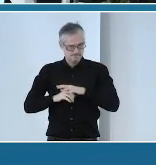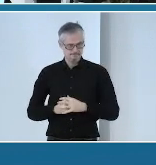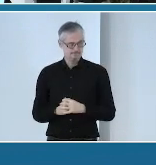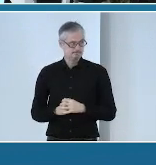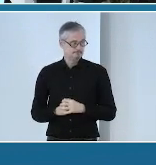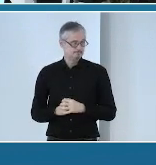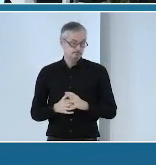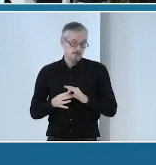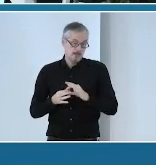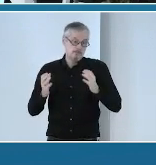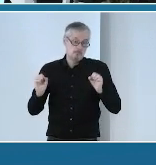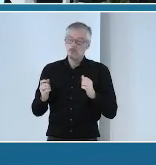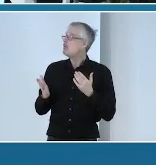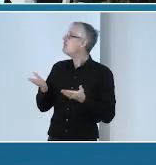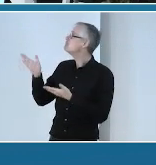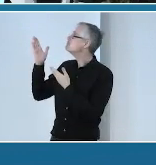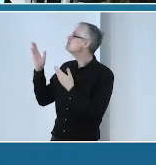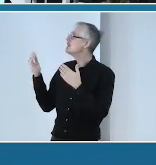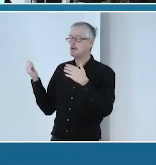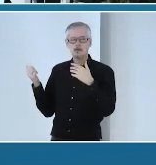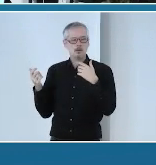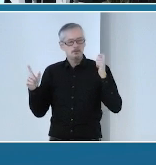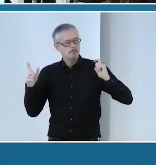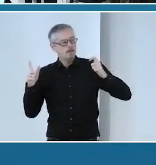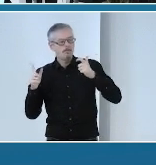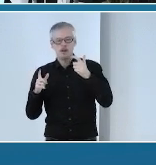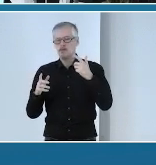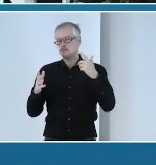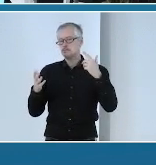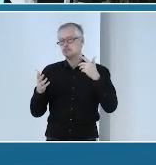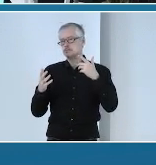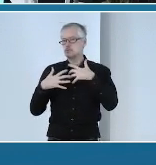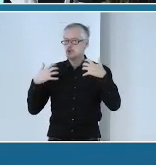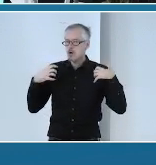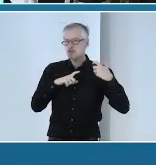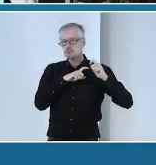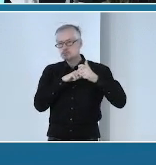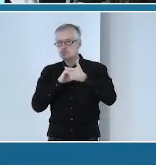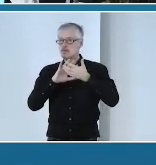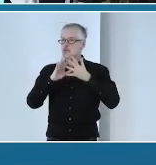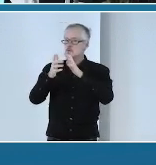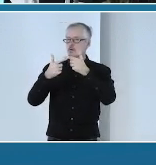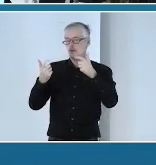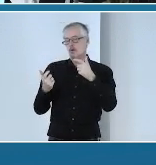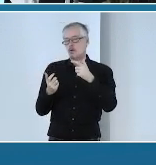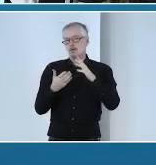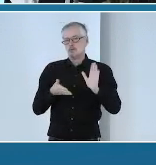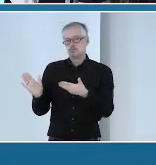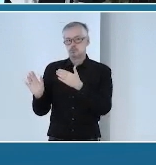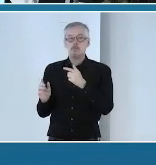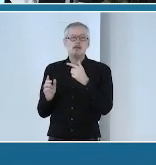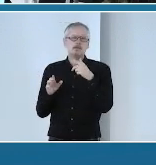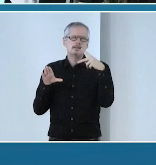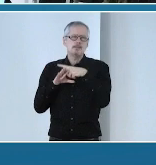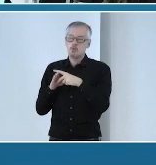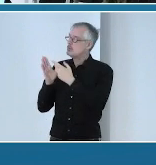Bon, l'historique, je vous le passe. C'est juste, j'ai mis cet historique, en fait, c'est un début d'historique.